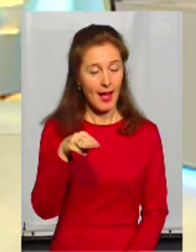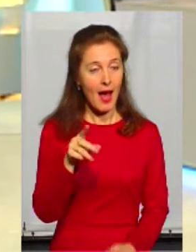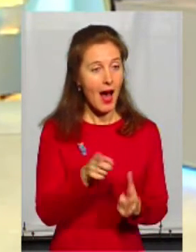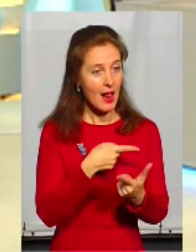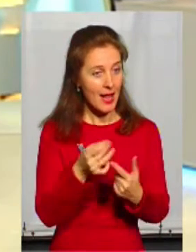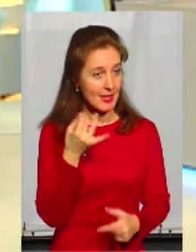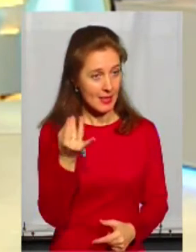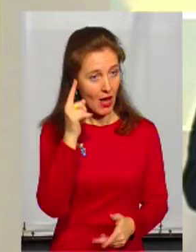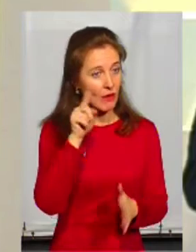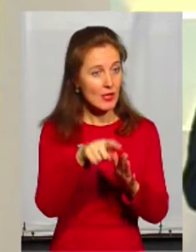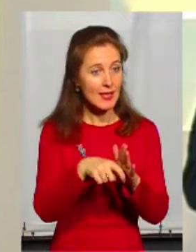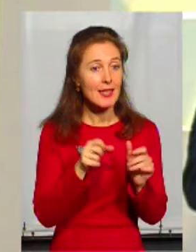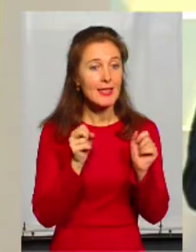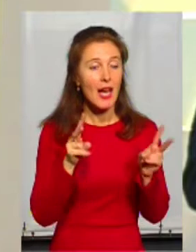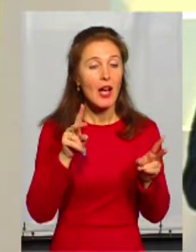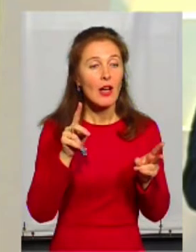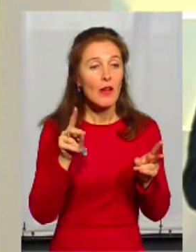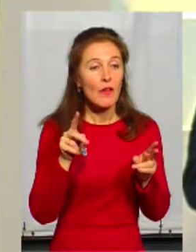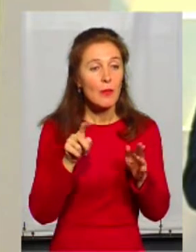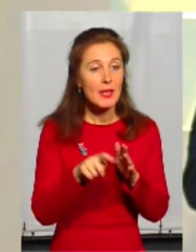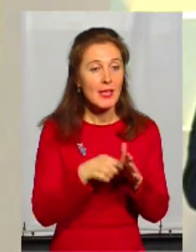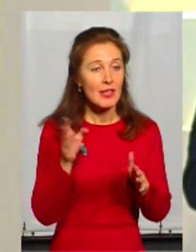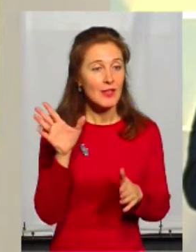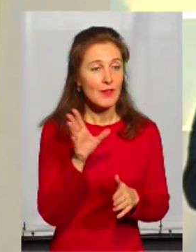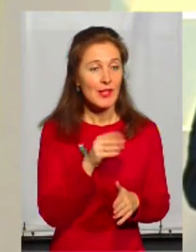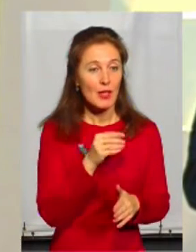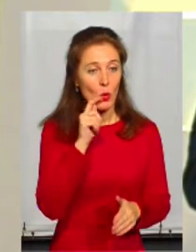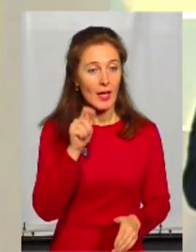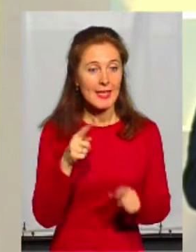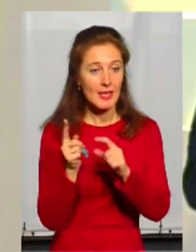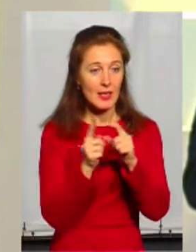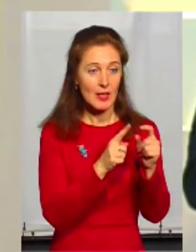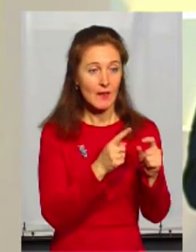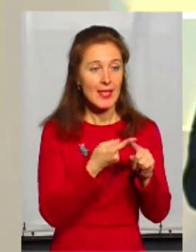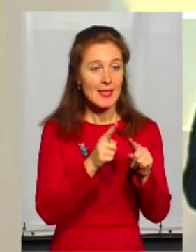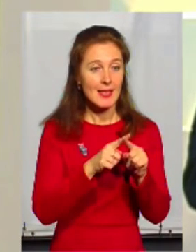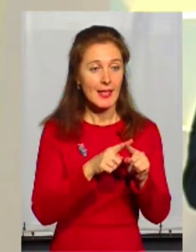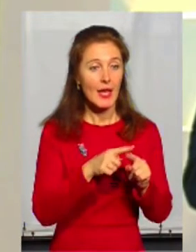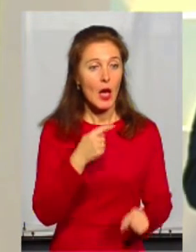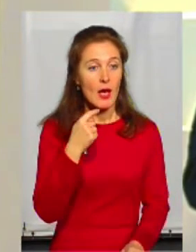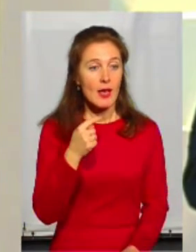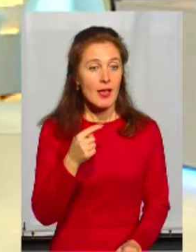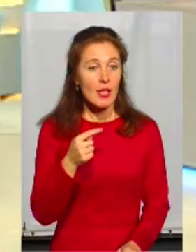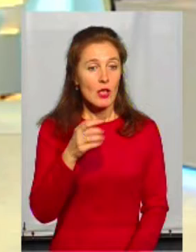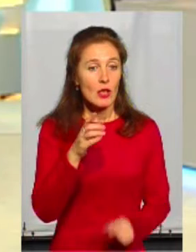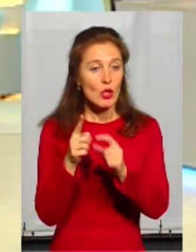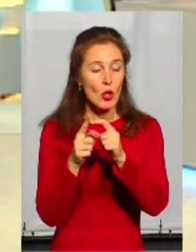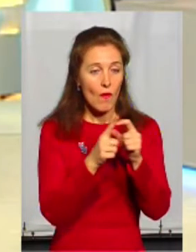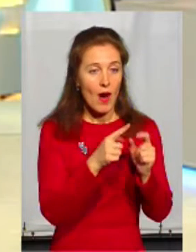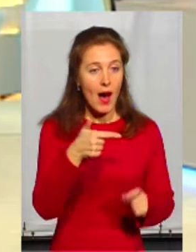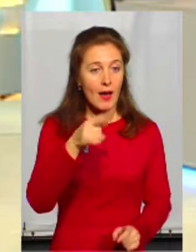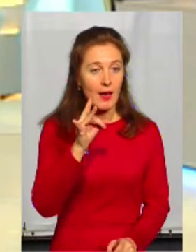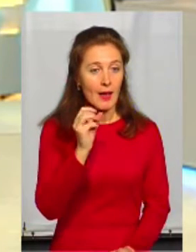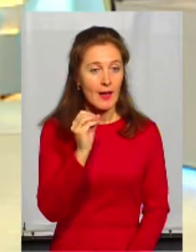цікаво дізнатися, як розпізнати серед всіх українських слів саме ці грецькомовні слова, слова грецького походження,